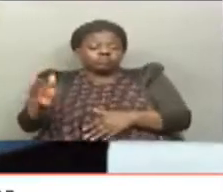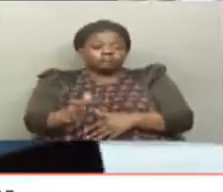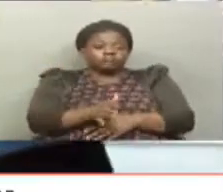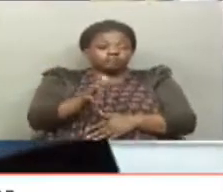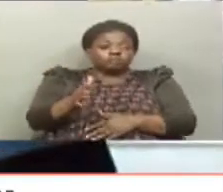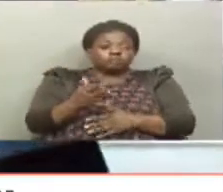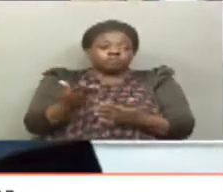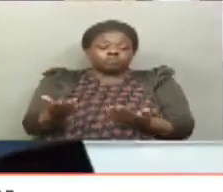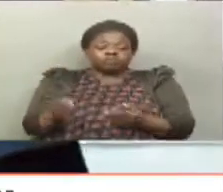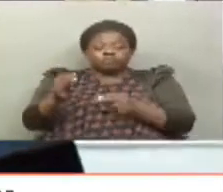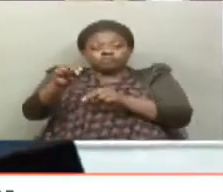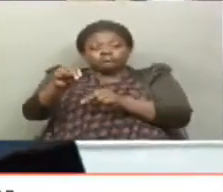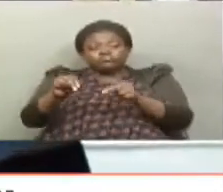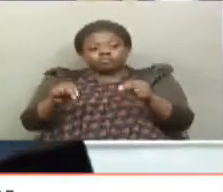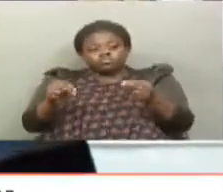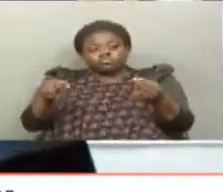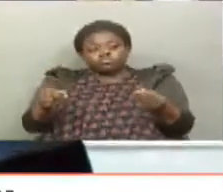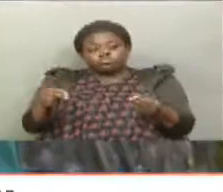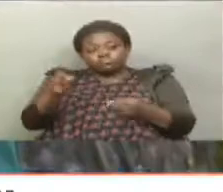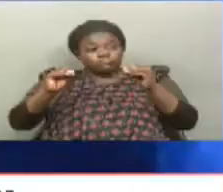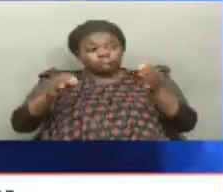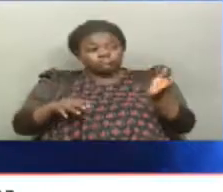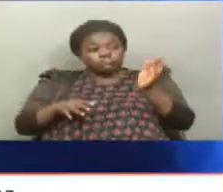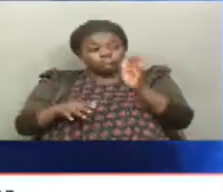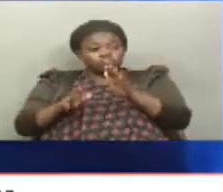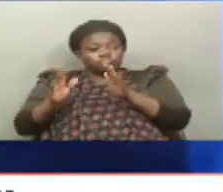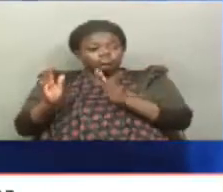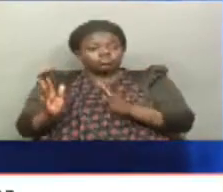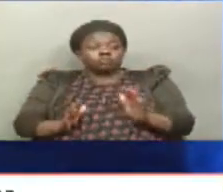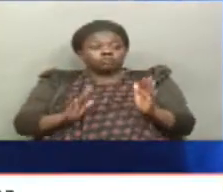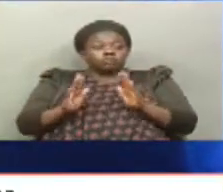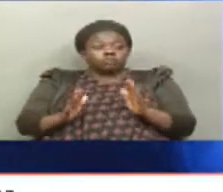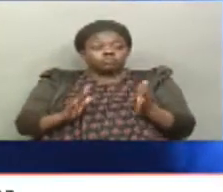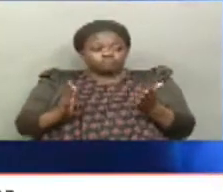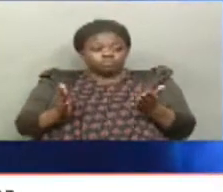oli manager oba oli MD fena programu eyo